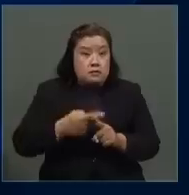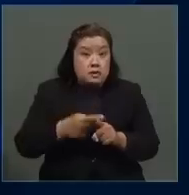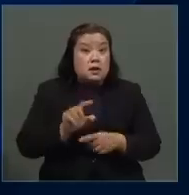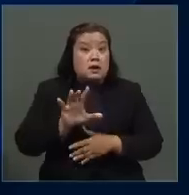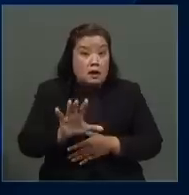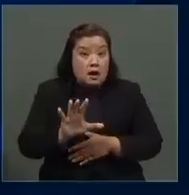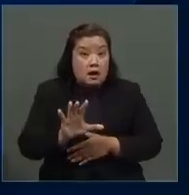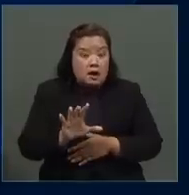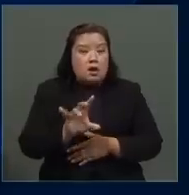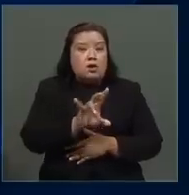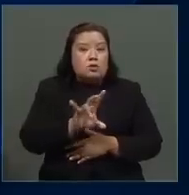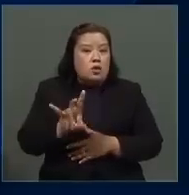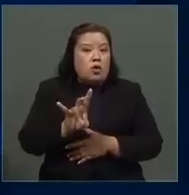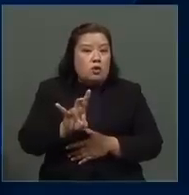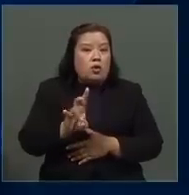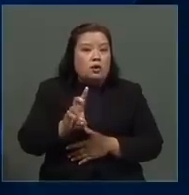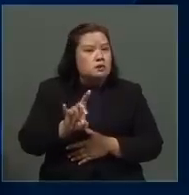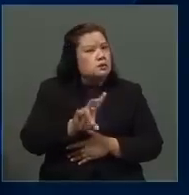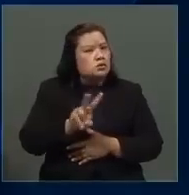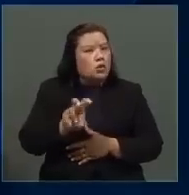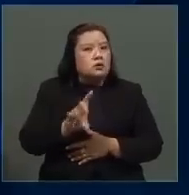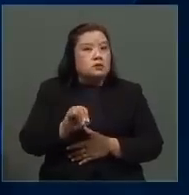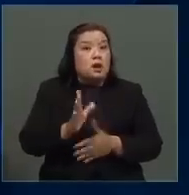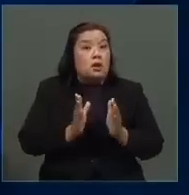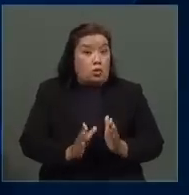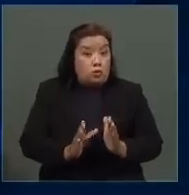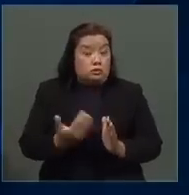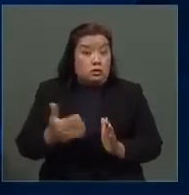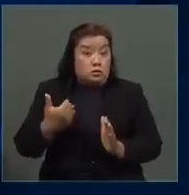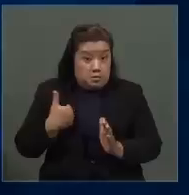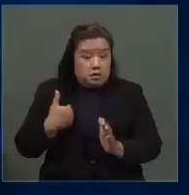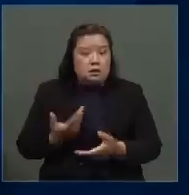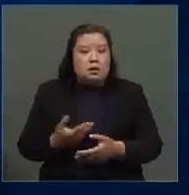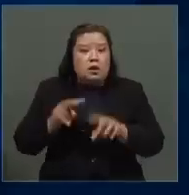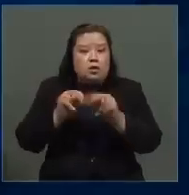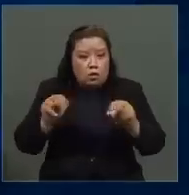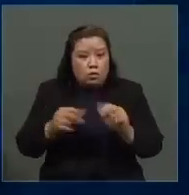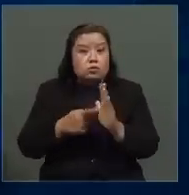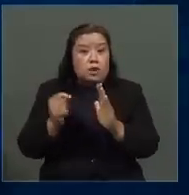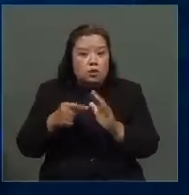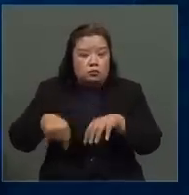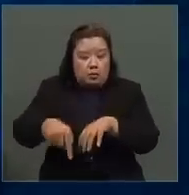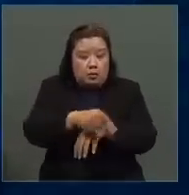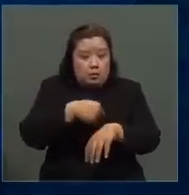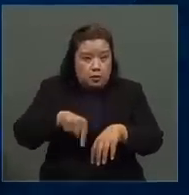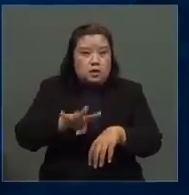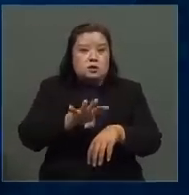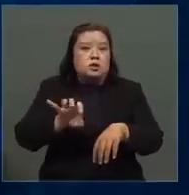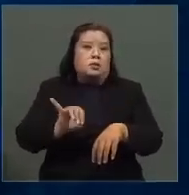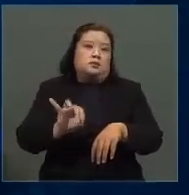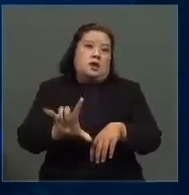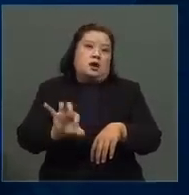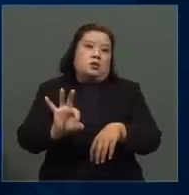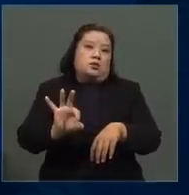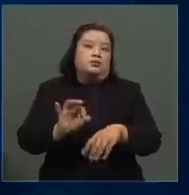675รายนะคะแล้วก็ปริมณฑลตัวเลขใหญ่จะอยู่ที่ 489ขอสไลด์ถัดไป